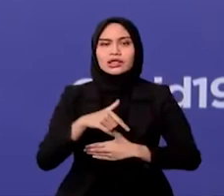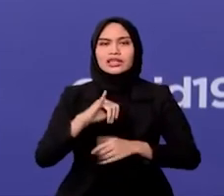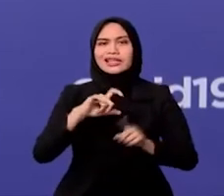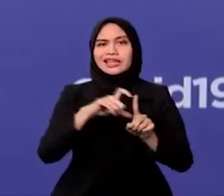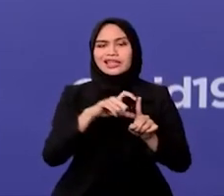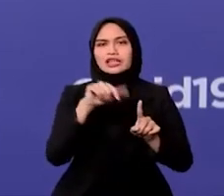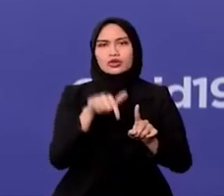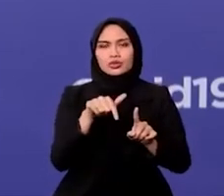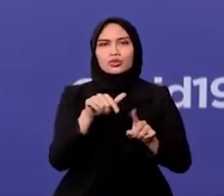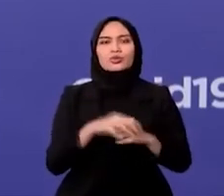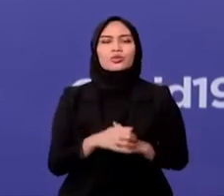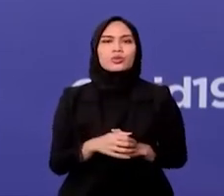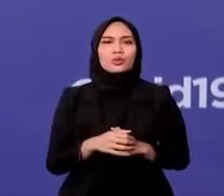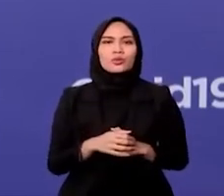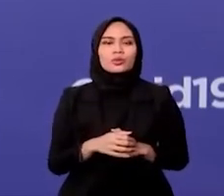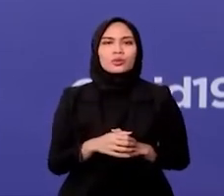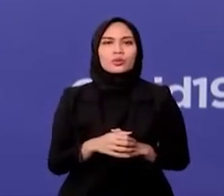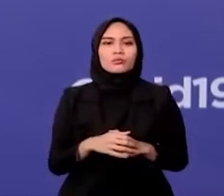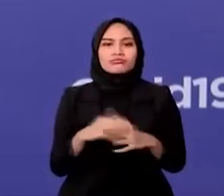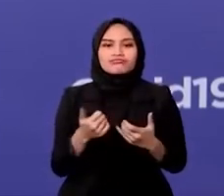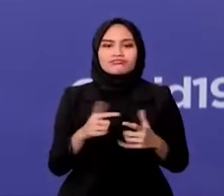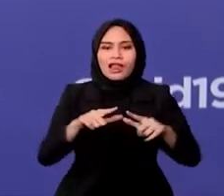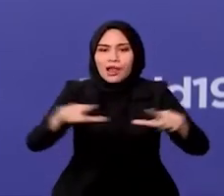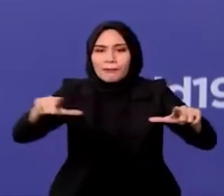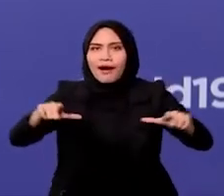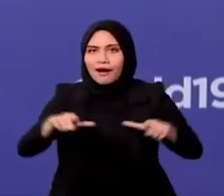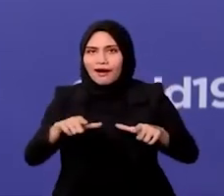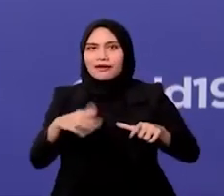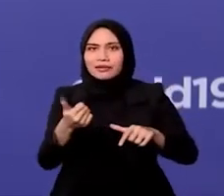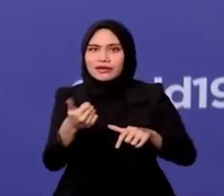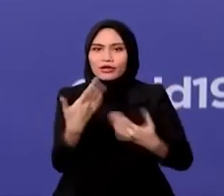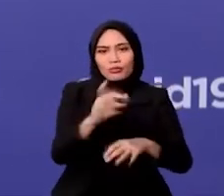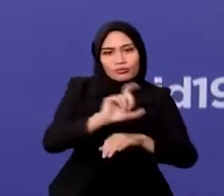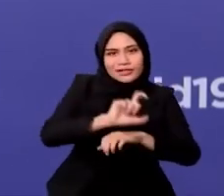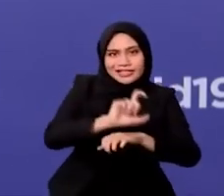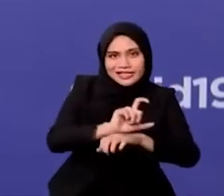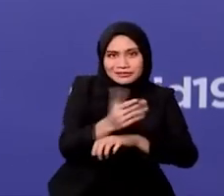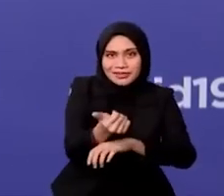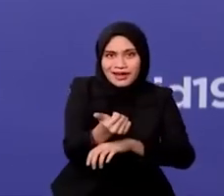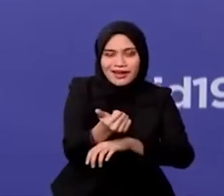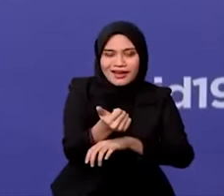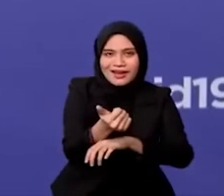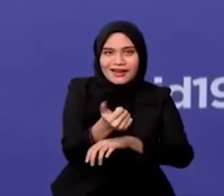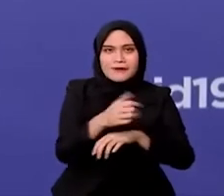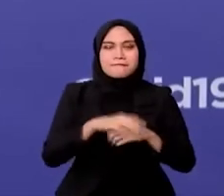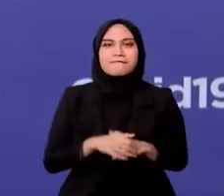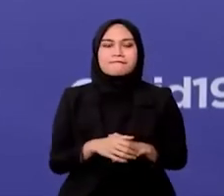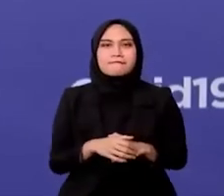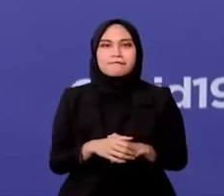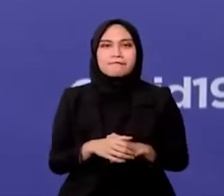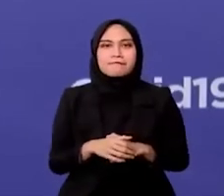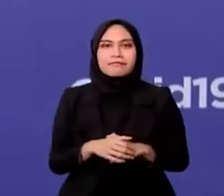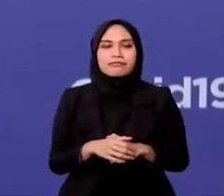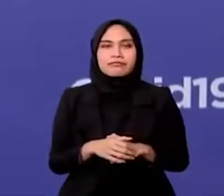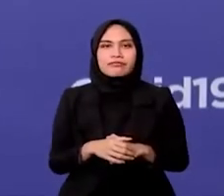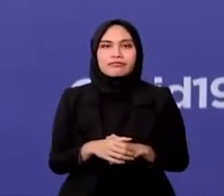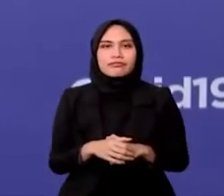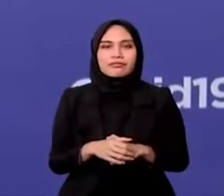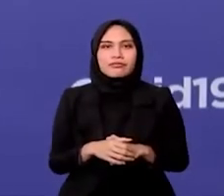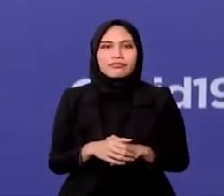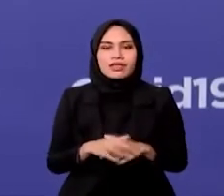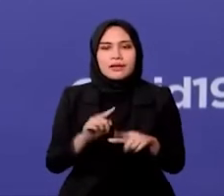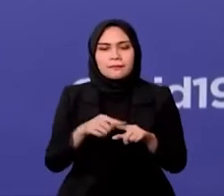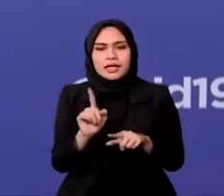sudah dapat kita lakukan di lapangan atau di masjid kecuali di tempat atau daerah